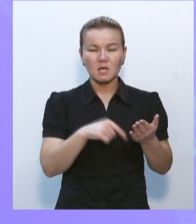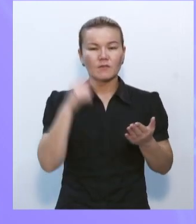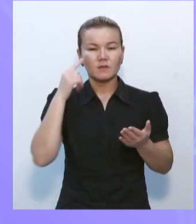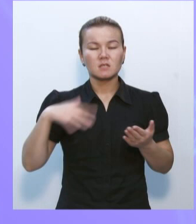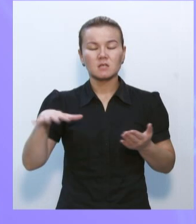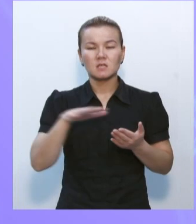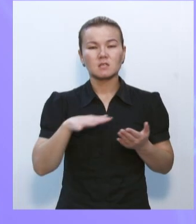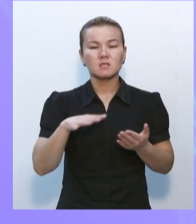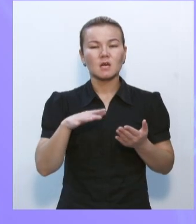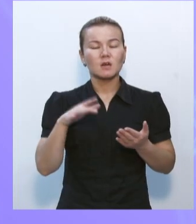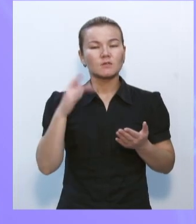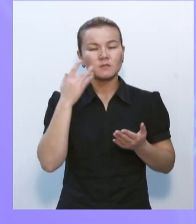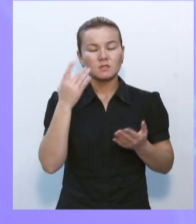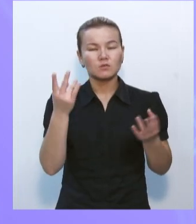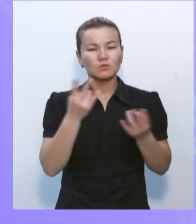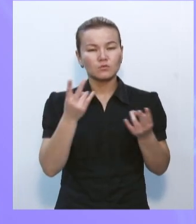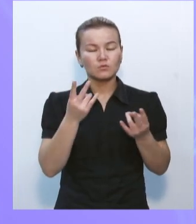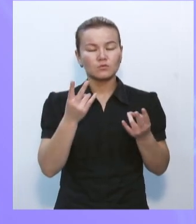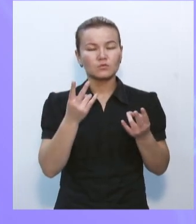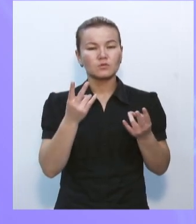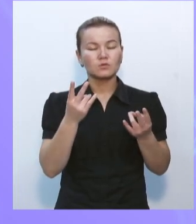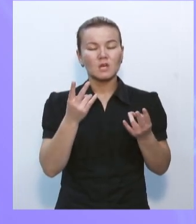жараны сактоого милдеттүү.